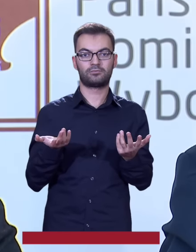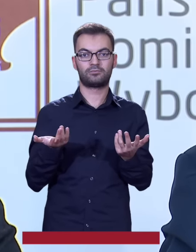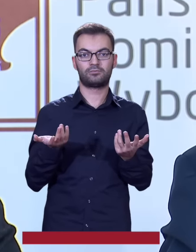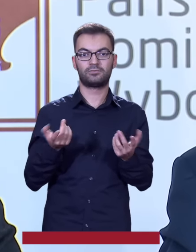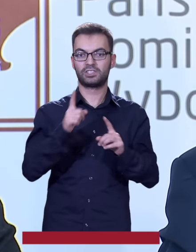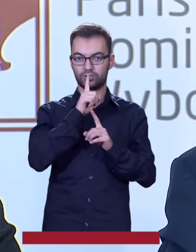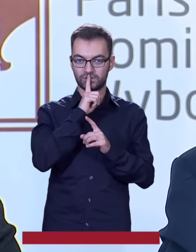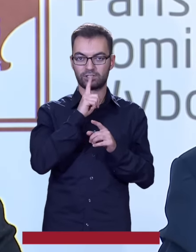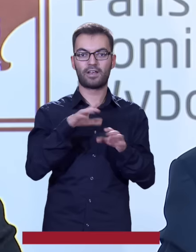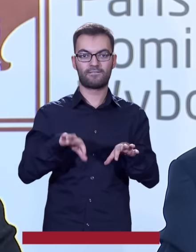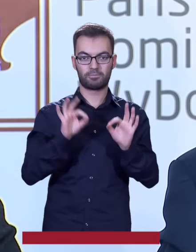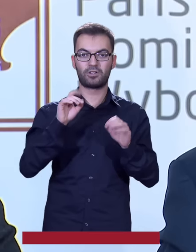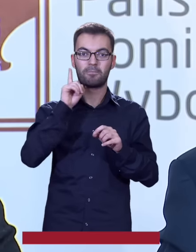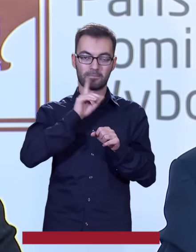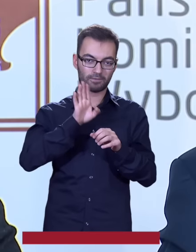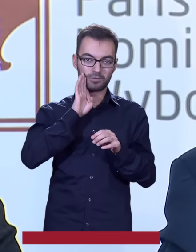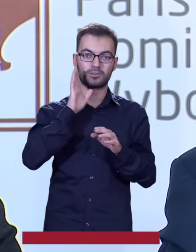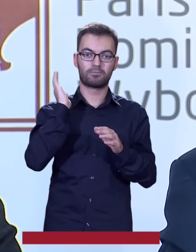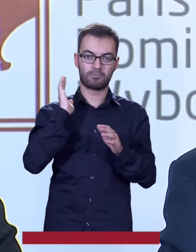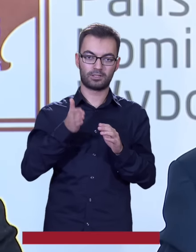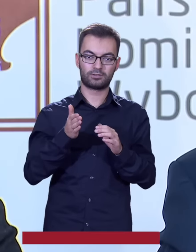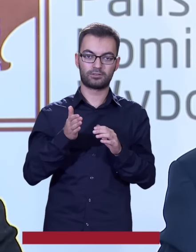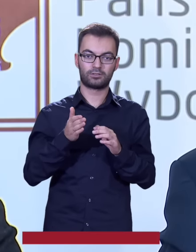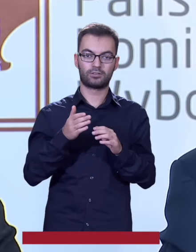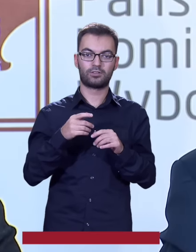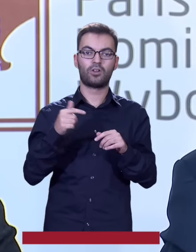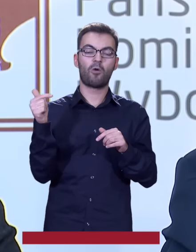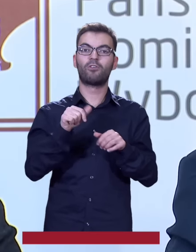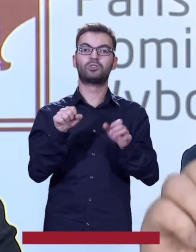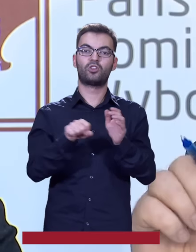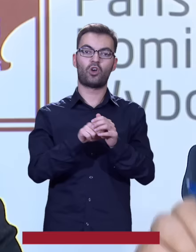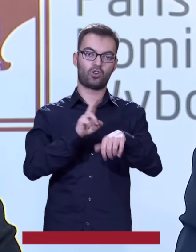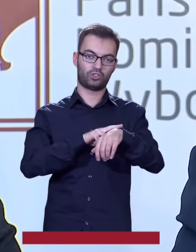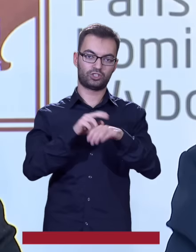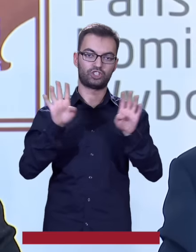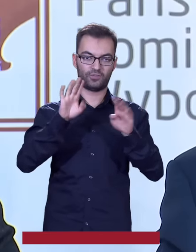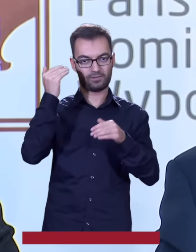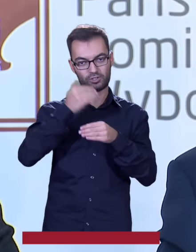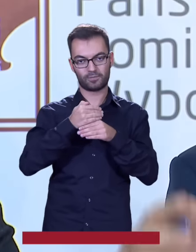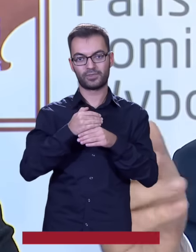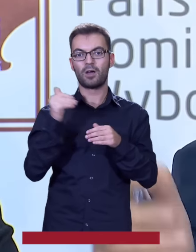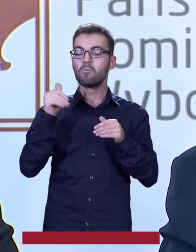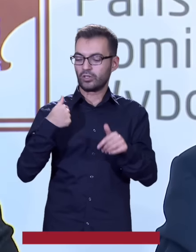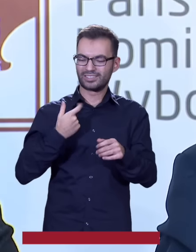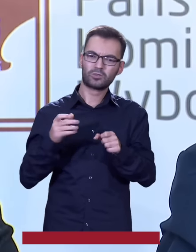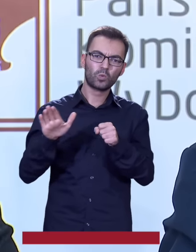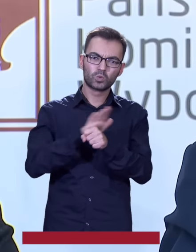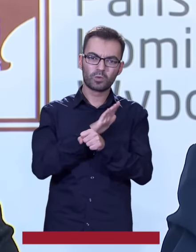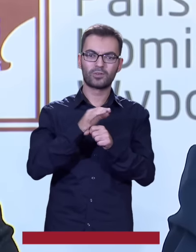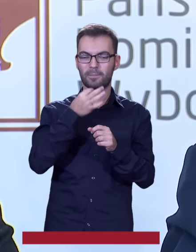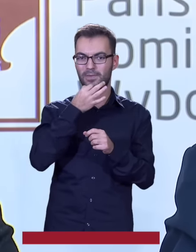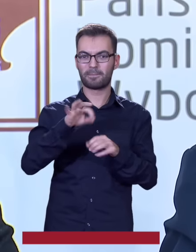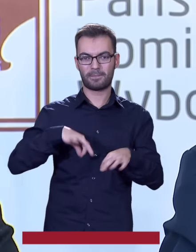cisza wyborcza prawdopodobnie będzie obowiązywała do godziny 21. Może jeszcze w uzupełnieniu na pytanie